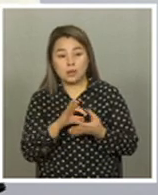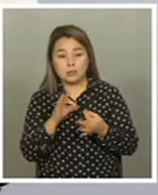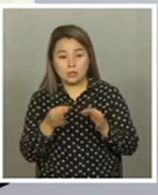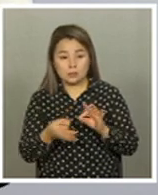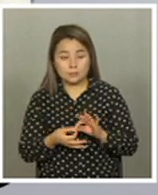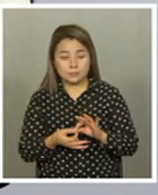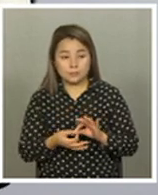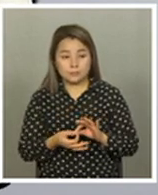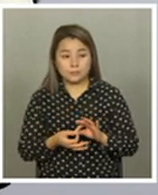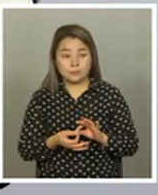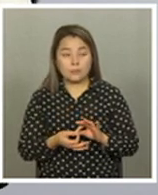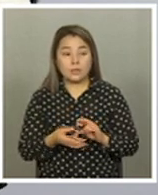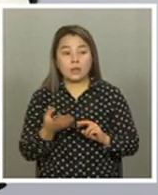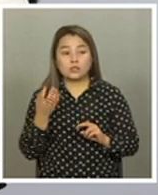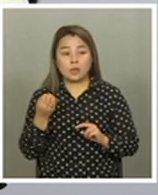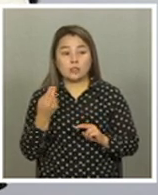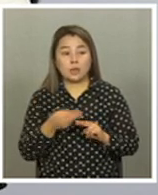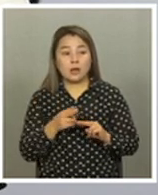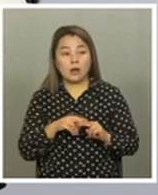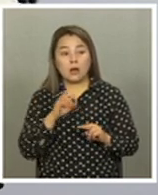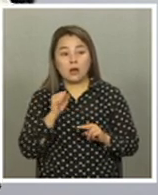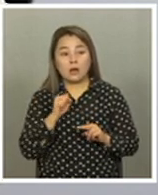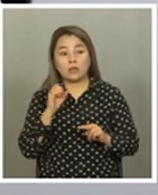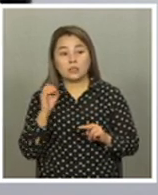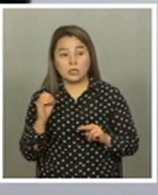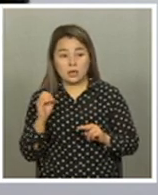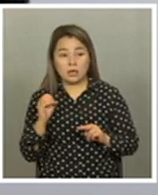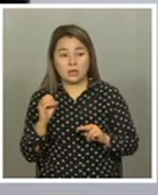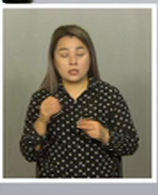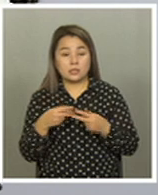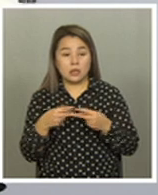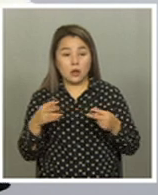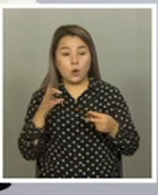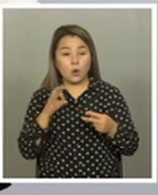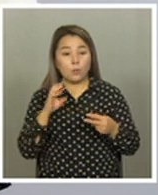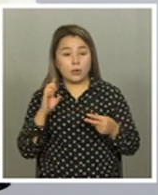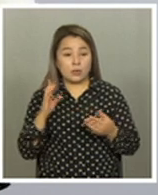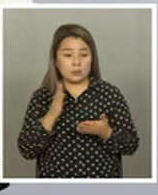аударайық. Және АЕ тең болады ОБ-ға.